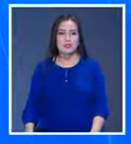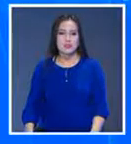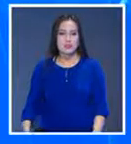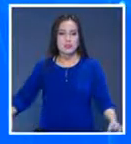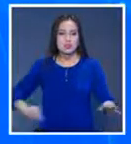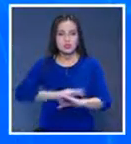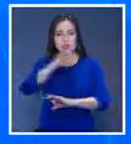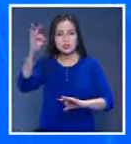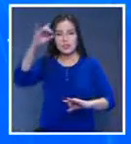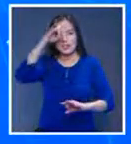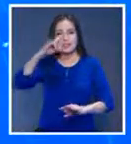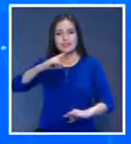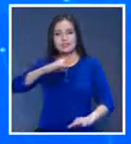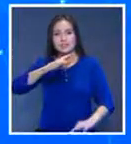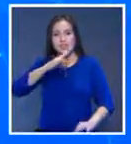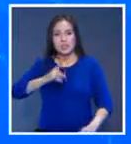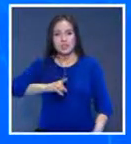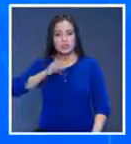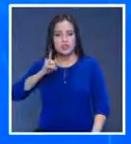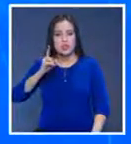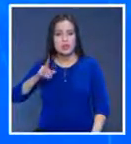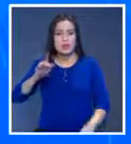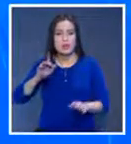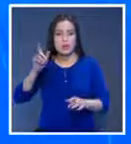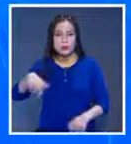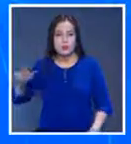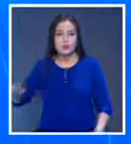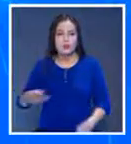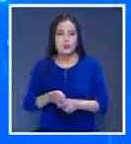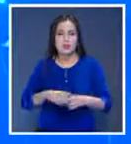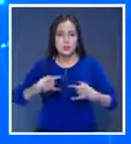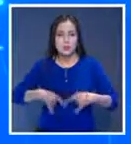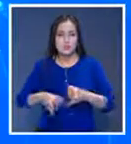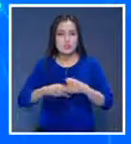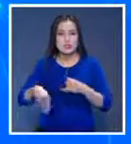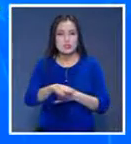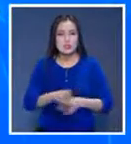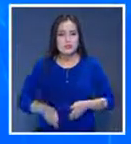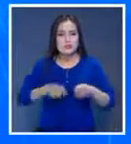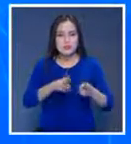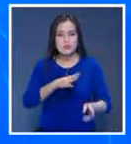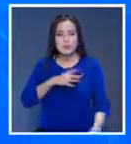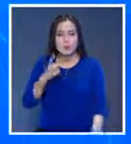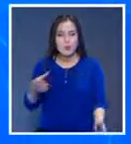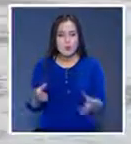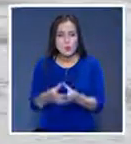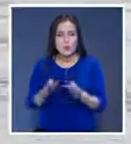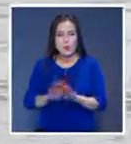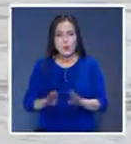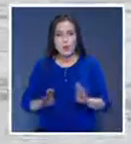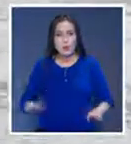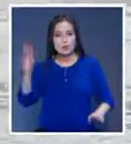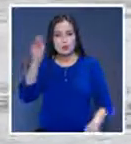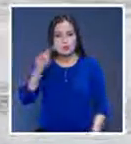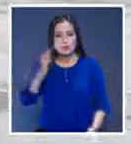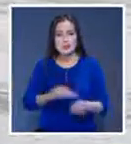Шығыс қазақстандық жас өрендер туған өлке төсіне саяхат жасады. Бір топ оқушы қайыққа отырып, Ертісті бойлай жүзіп өтті. Әуелі шығыстың